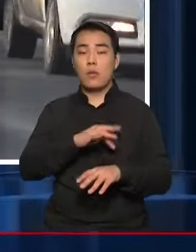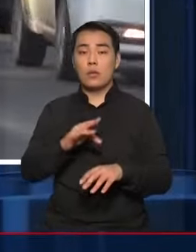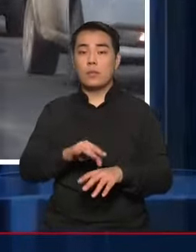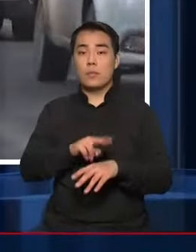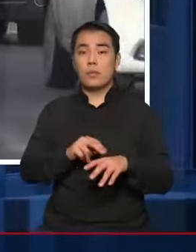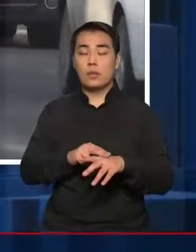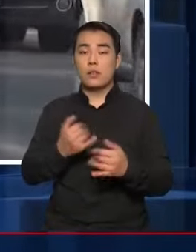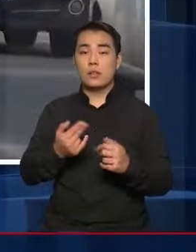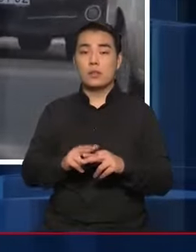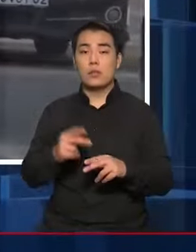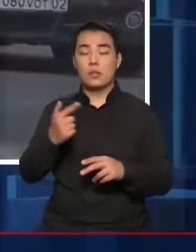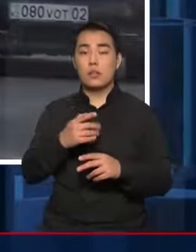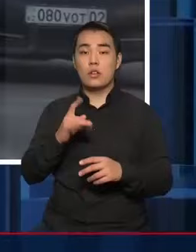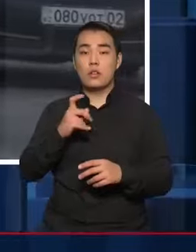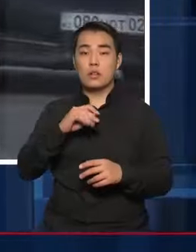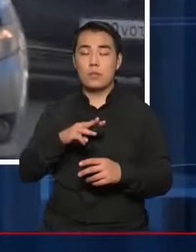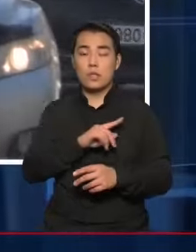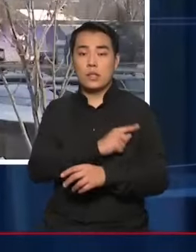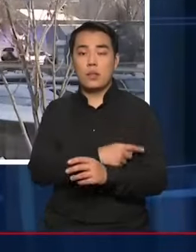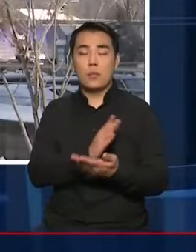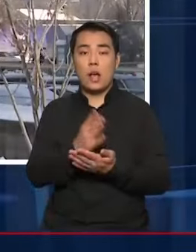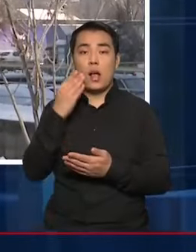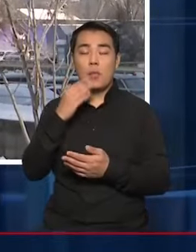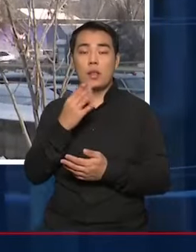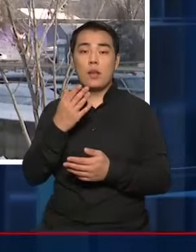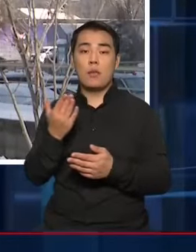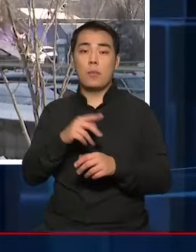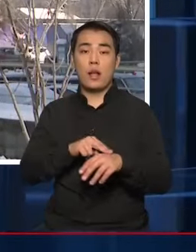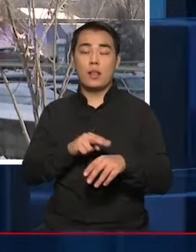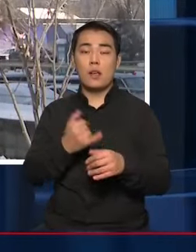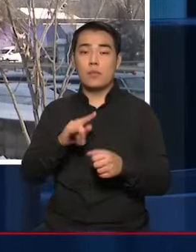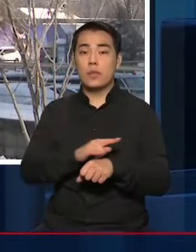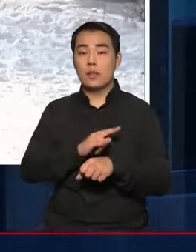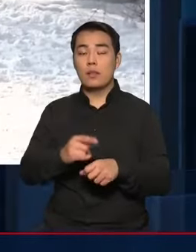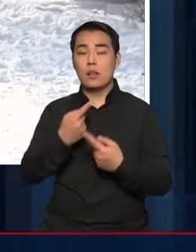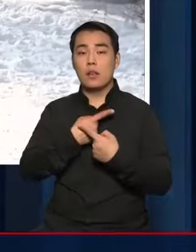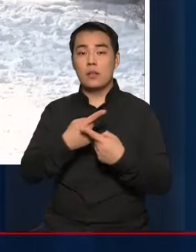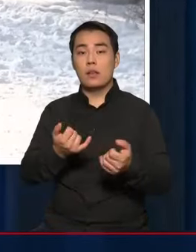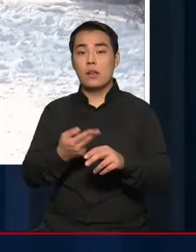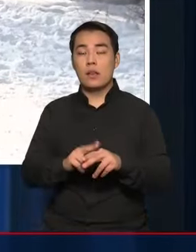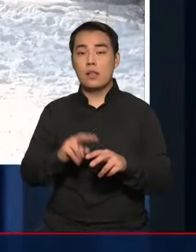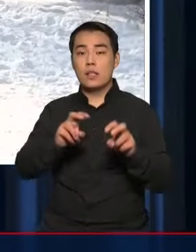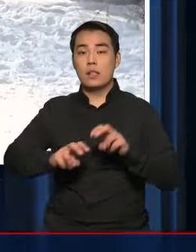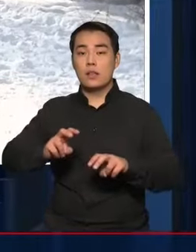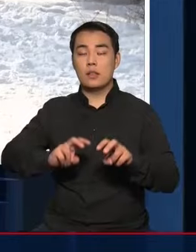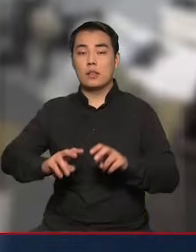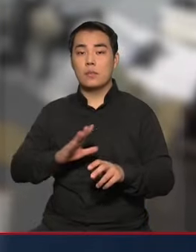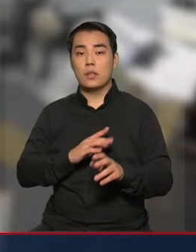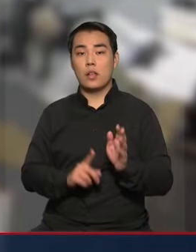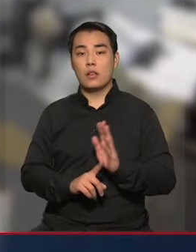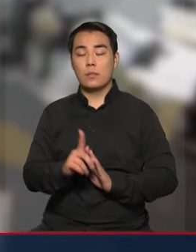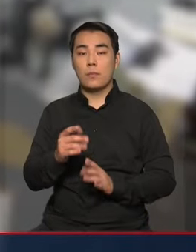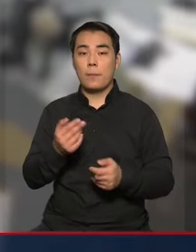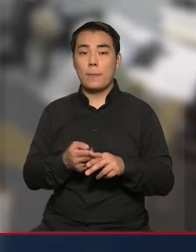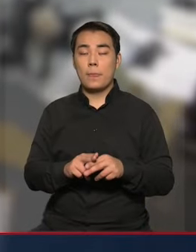қазір күшейтілген режимде жұмыс істеп жатыр. Алматы полициясы сондай-ақ жалған хабарламалардың авторларын іздестіруді қолға алды.